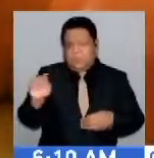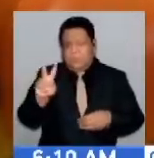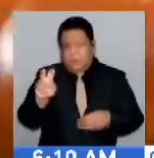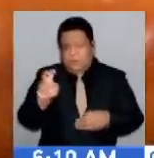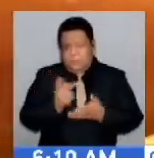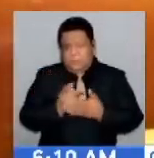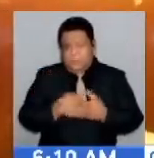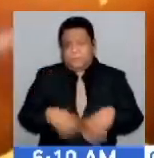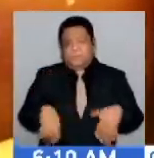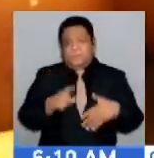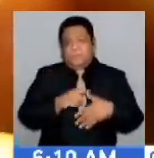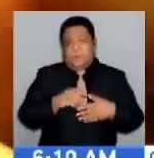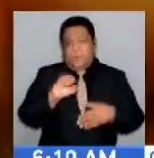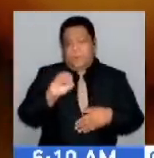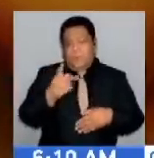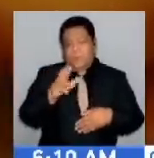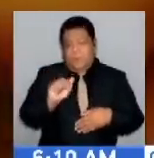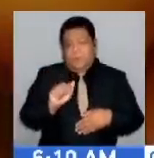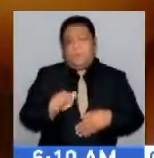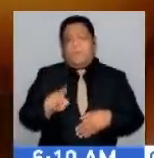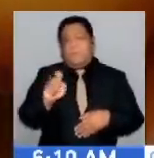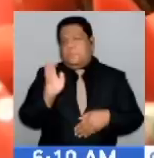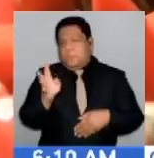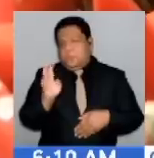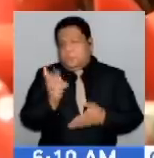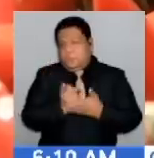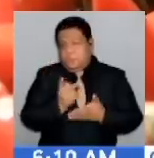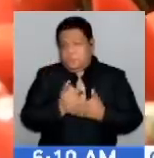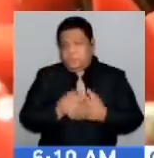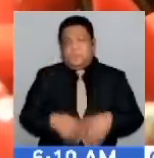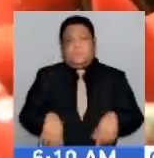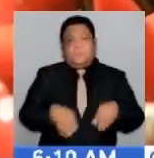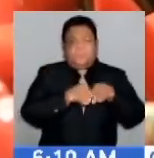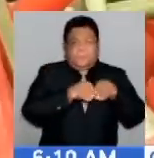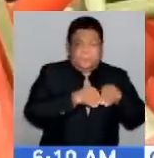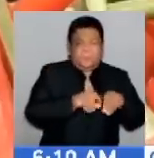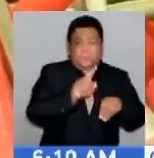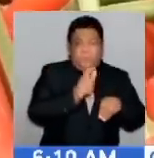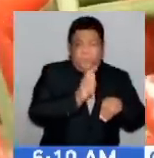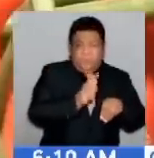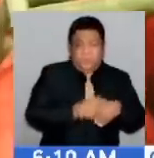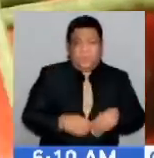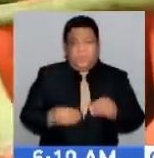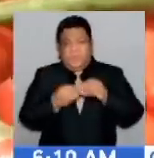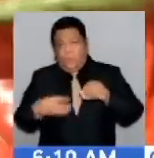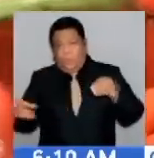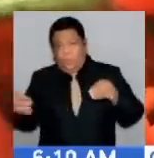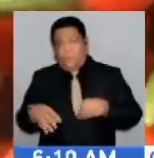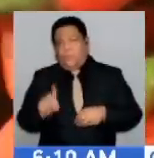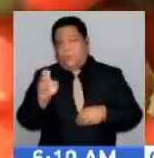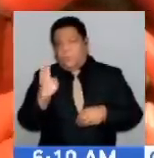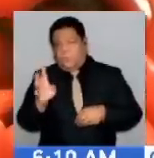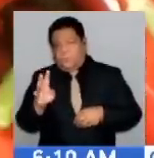140 pesos per kilo. 120 pesos ang kilo ng kalamansi. Ang talong, 140 pesos ang kilo. Samantalang ang ambalaya ay mabibili po